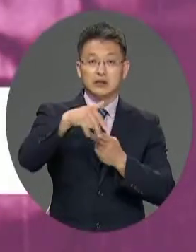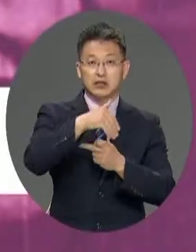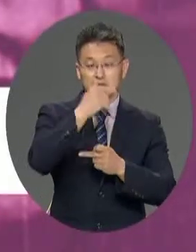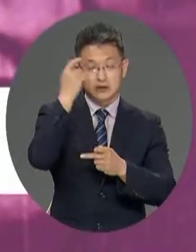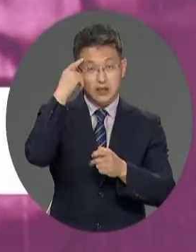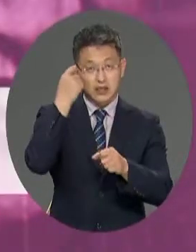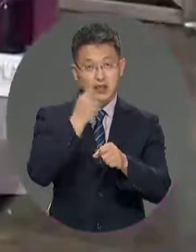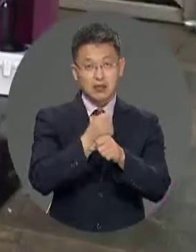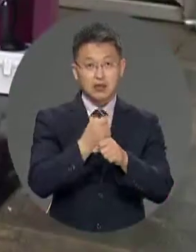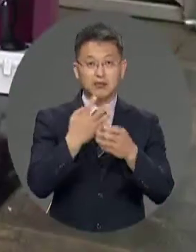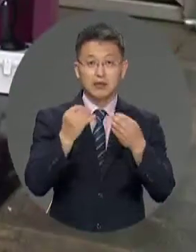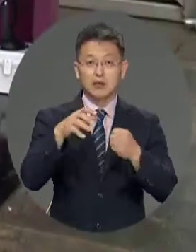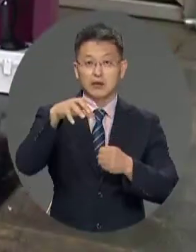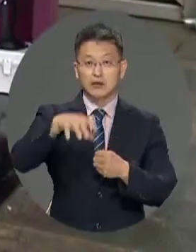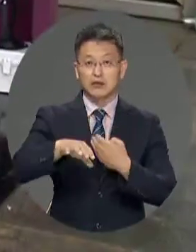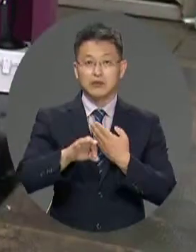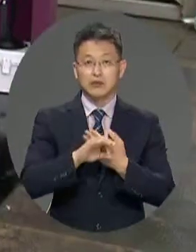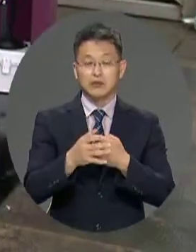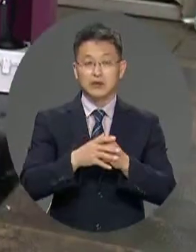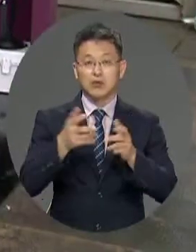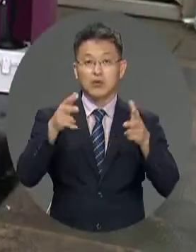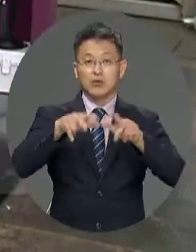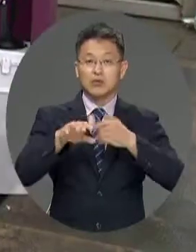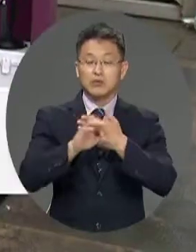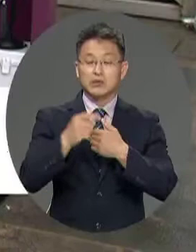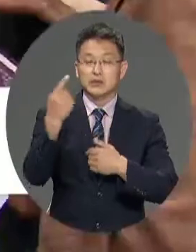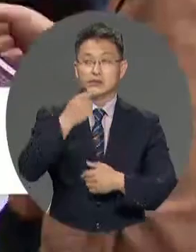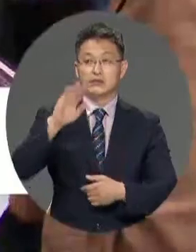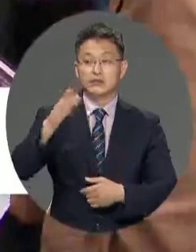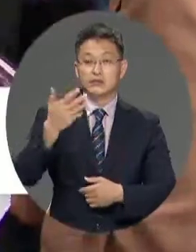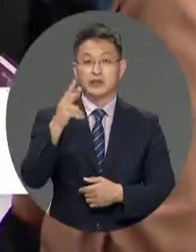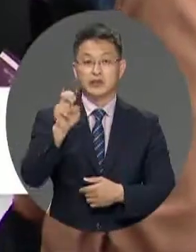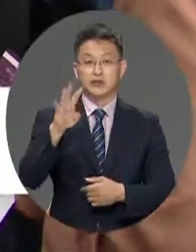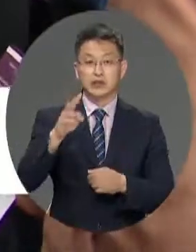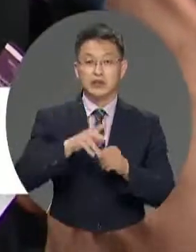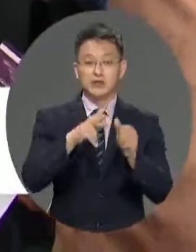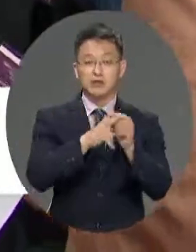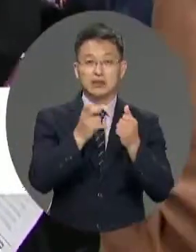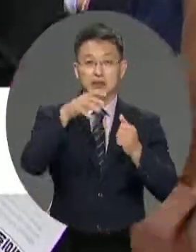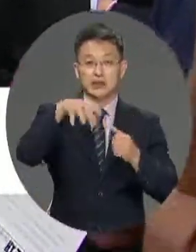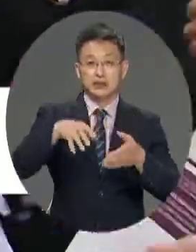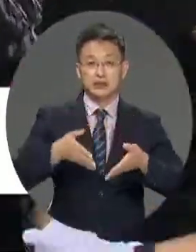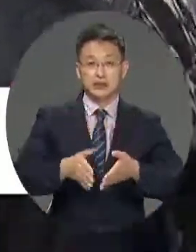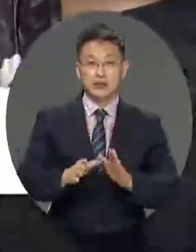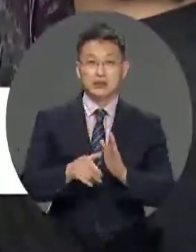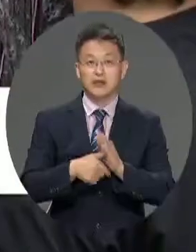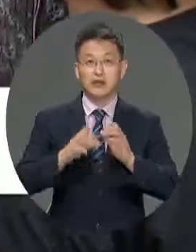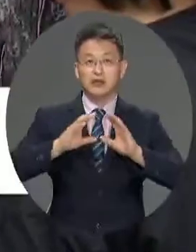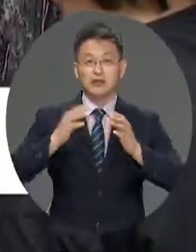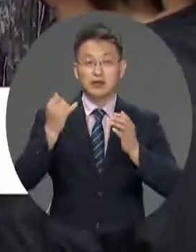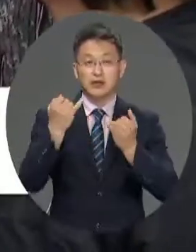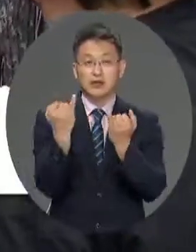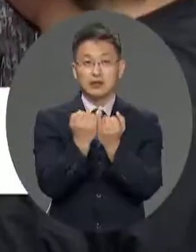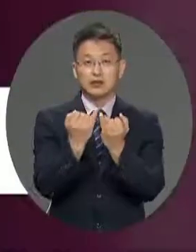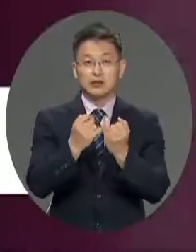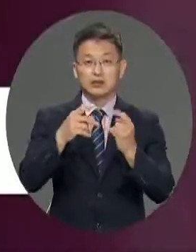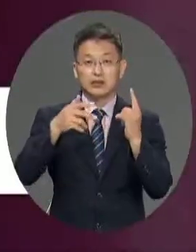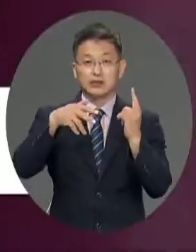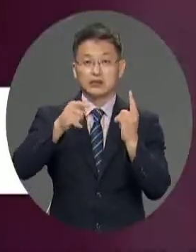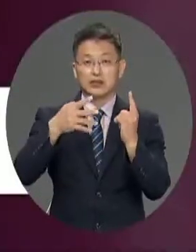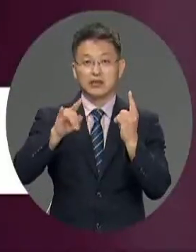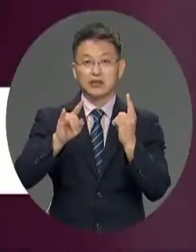즐기던 곳입니다 공원에는 1924년 경남 마산에서 태어나 국내 여성 운동의 1세대로